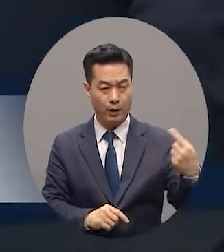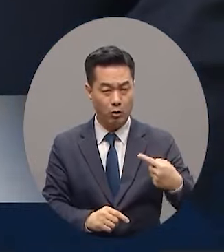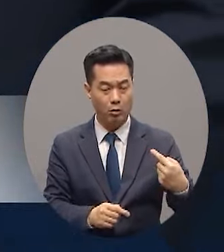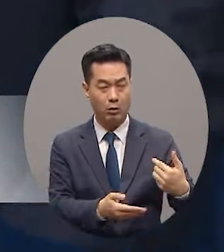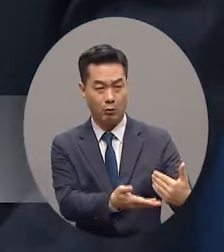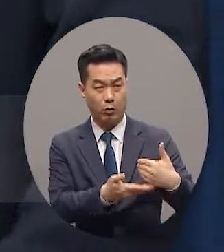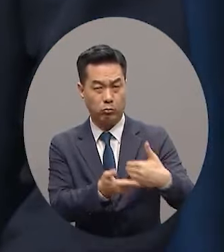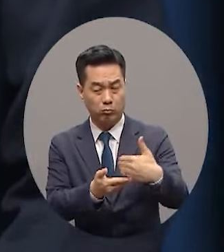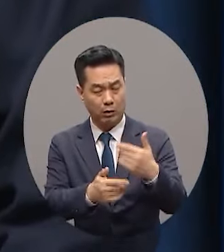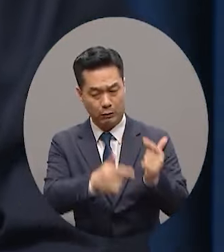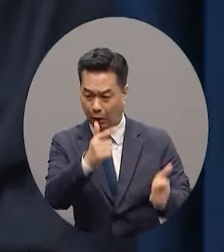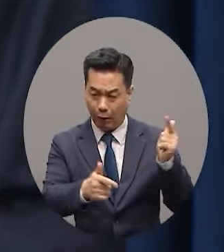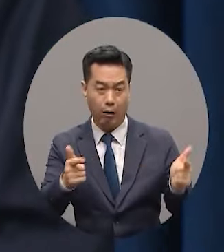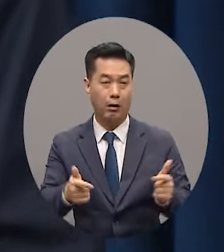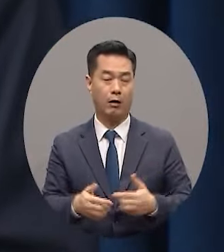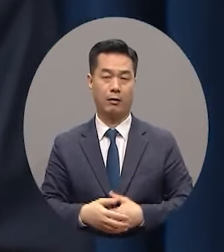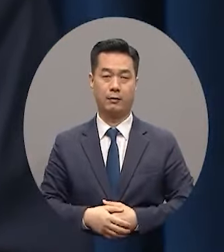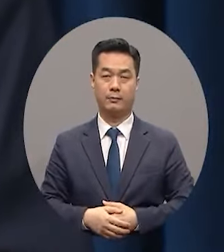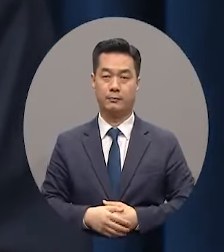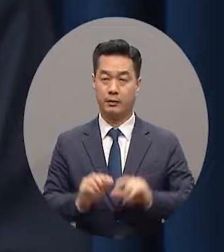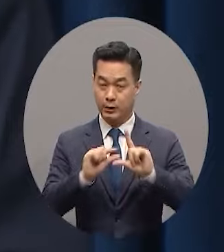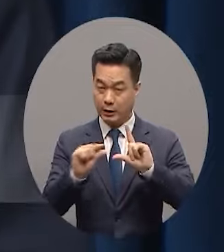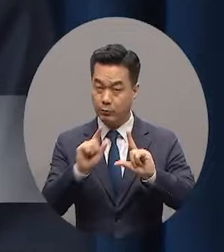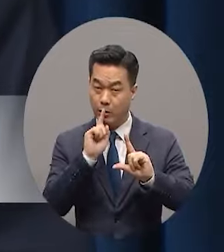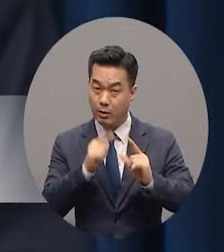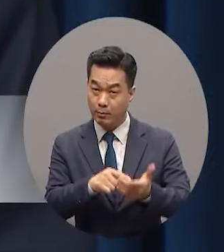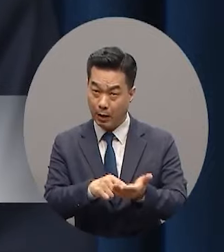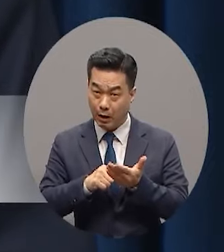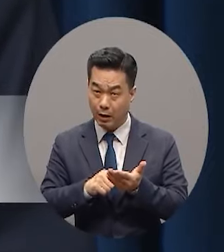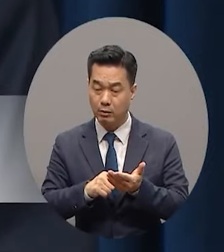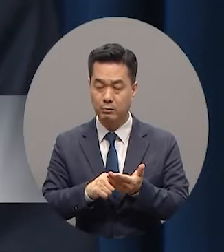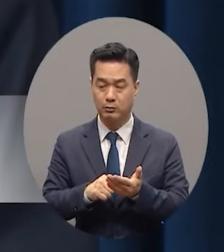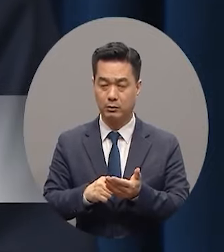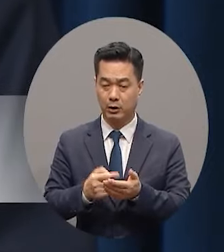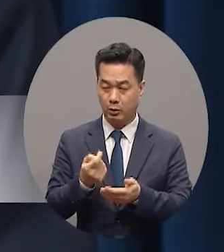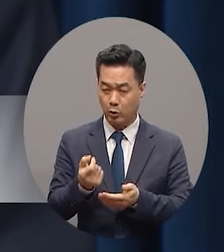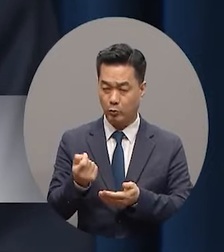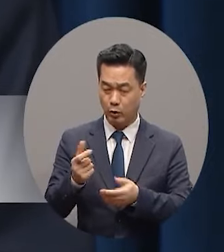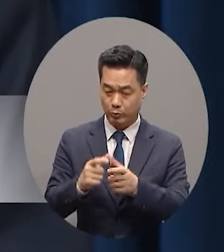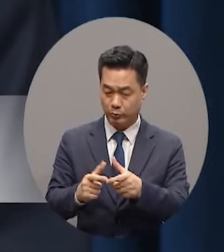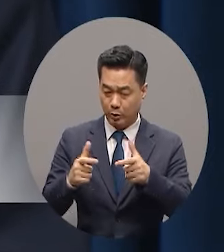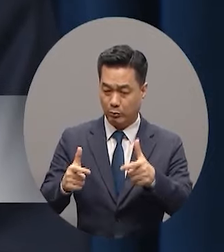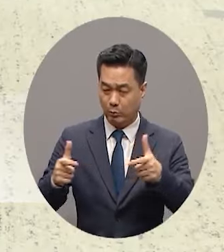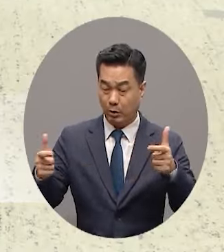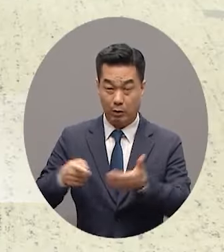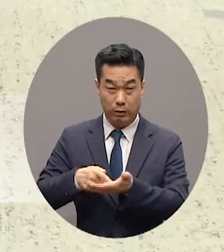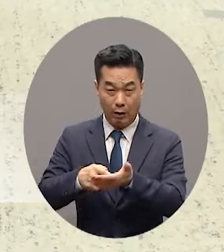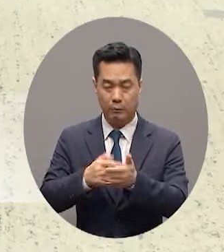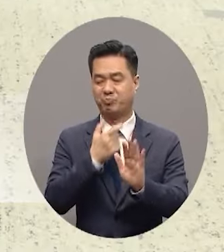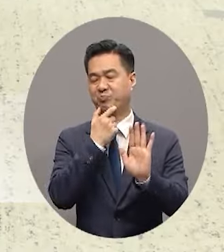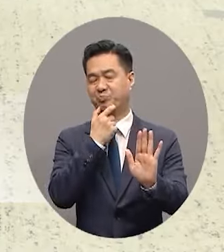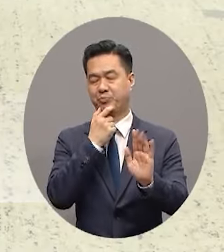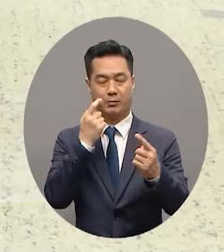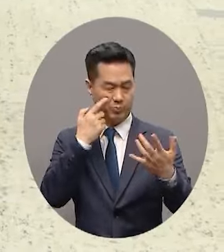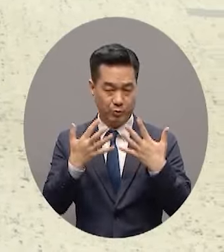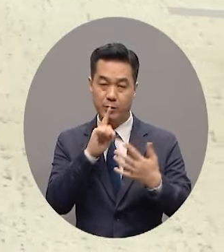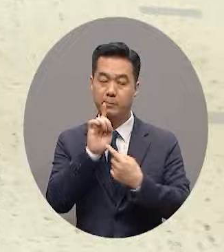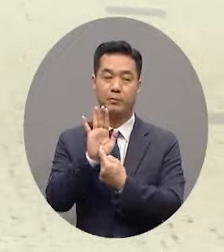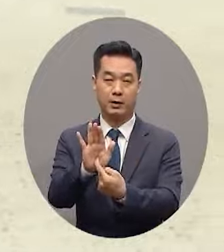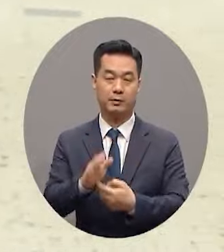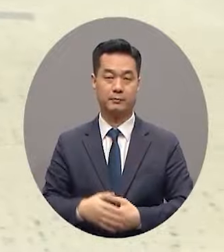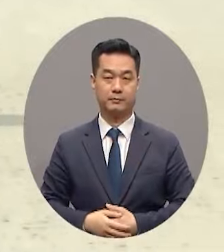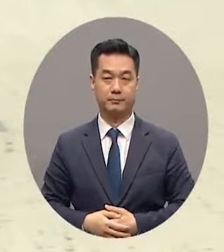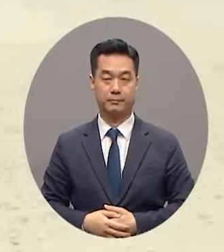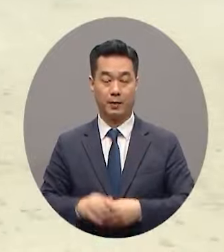주장한다고 말했습니다 일각에서 주장하는 점진적 증원에 대해서는 받아들일 뜻이 없음을 분명했습니다